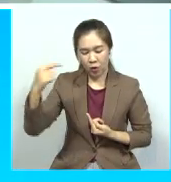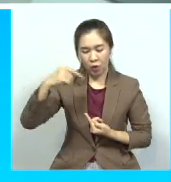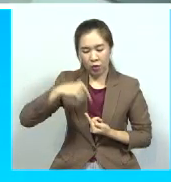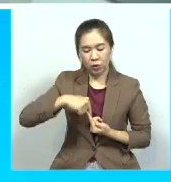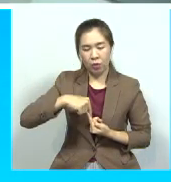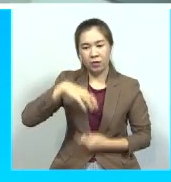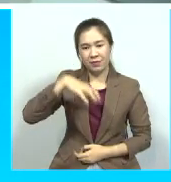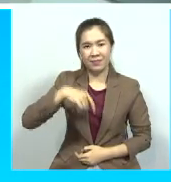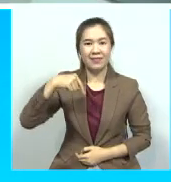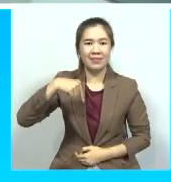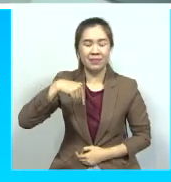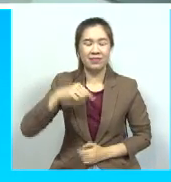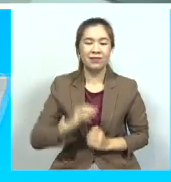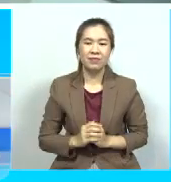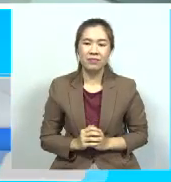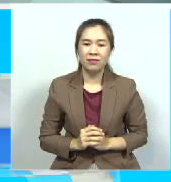ที่เดียวนะครับ